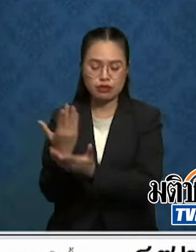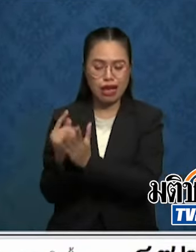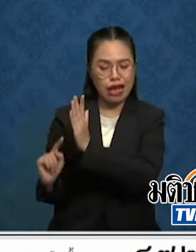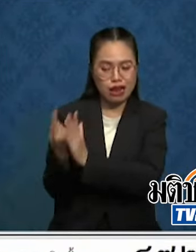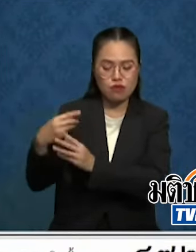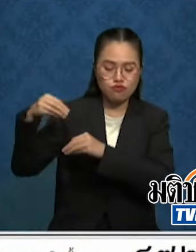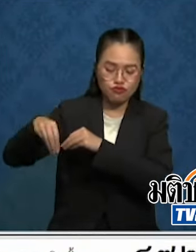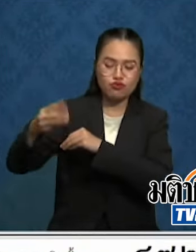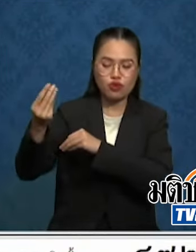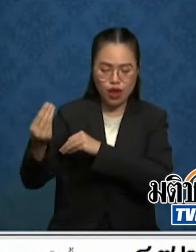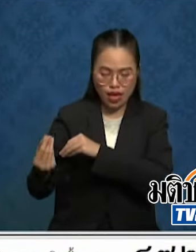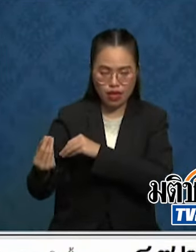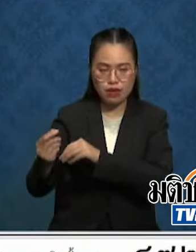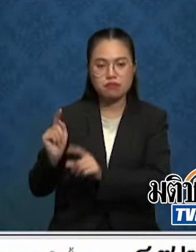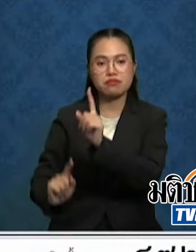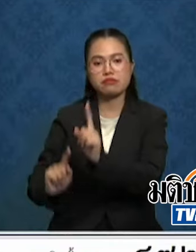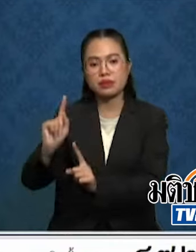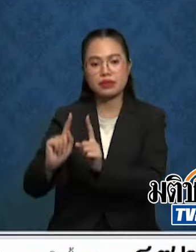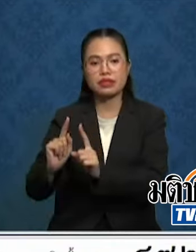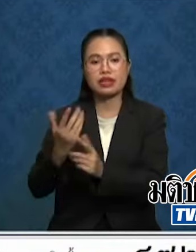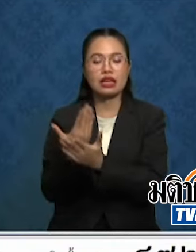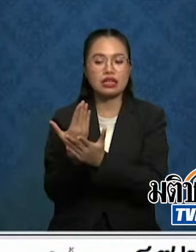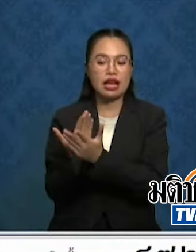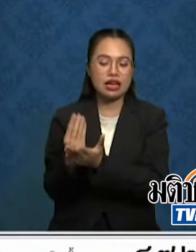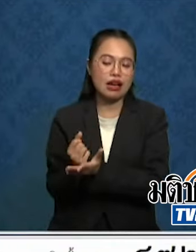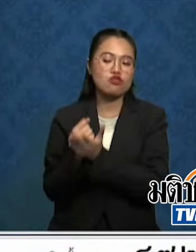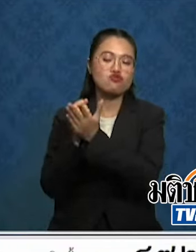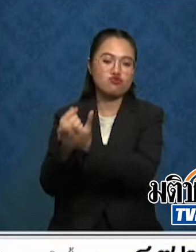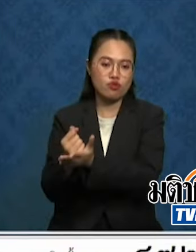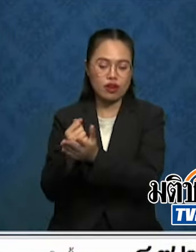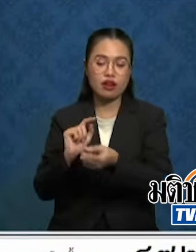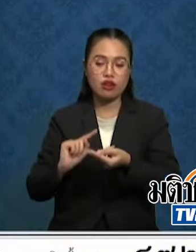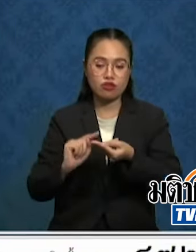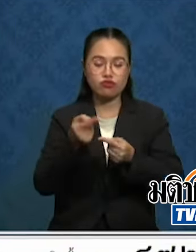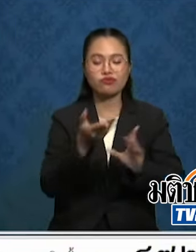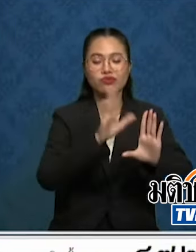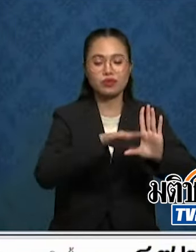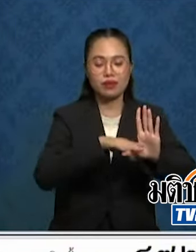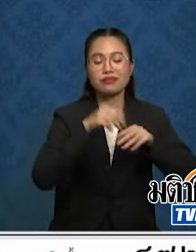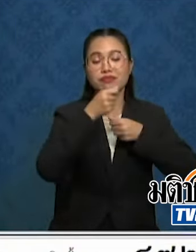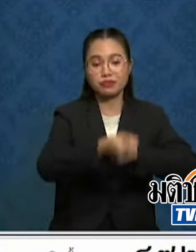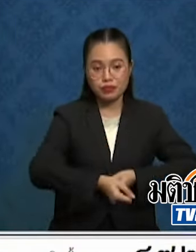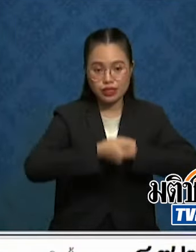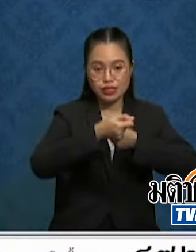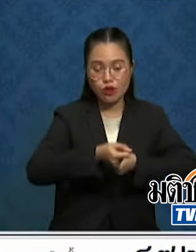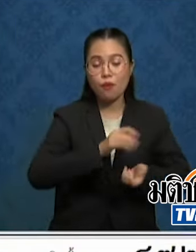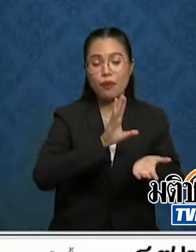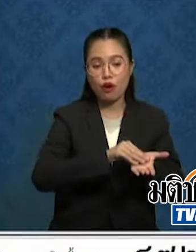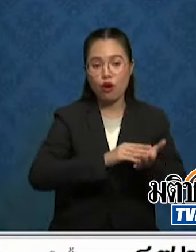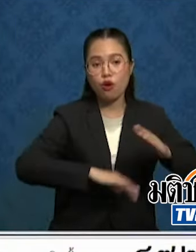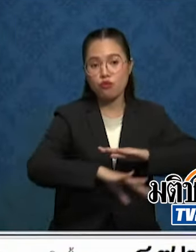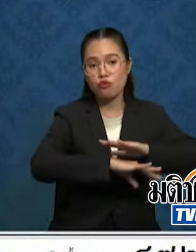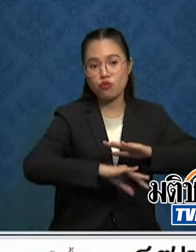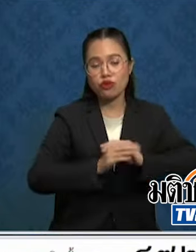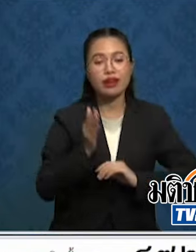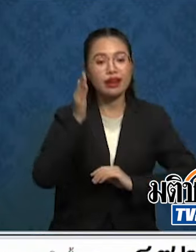จากหน่วยงานอยู่แล้วนะครับและลดเงื่อนไขให้สามารถขึ้นทะเบียนเกษตรกรได้สะดวกครับเพื่อกลายเป็นฐานข้อมูลที่ใช้ดูแลพี่น้อง